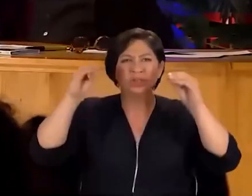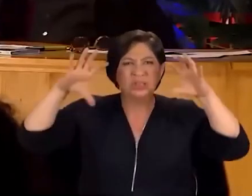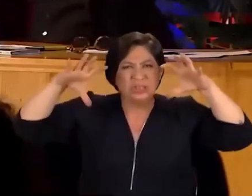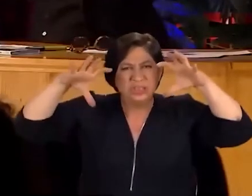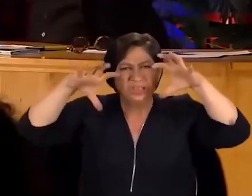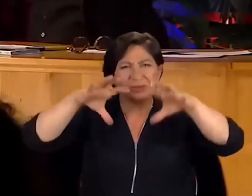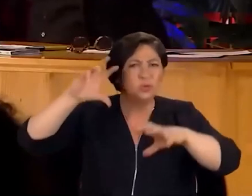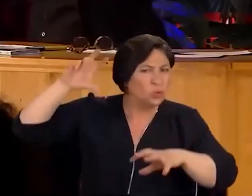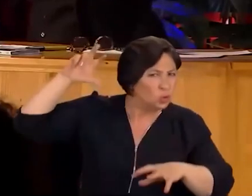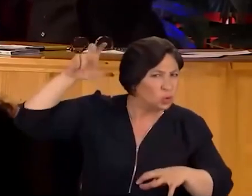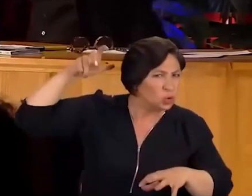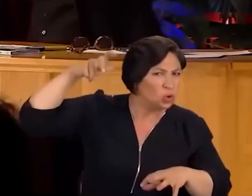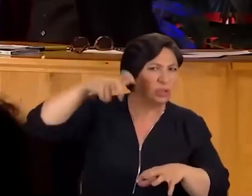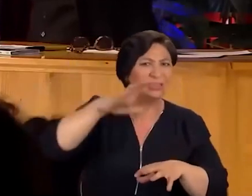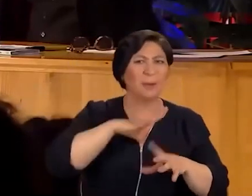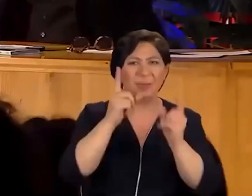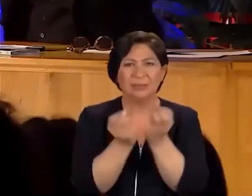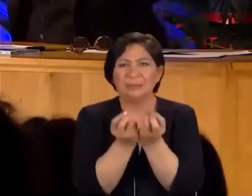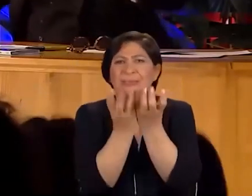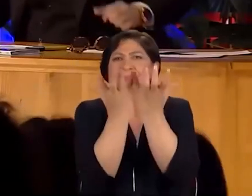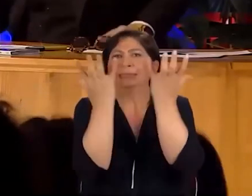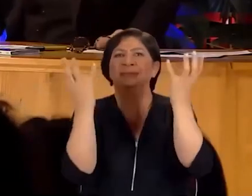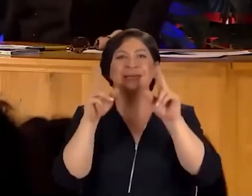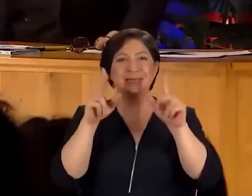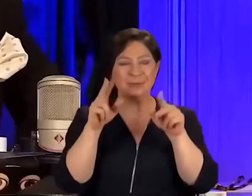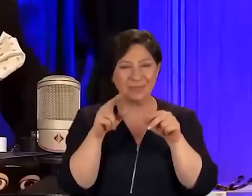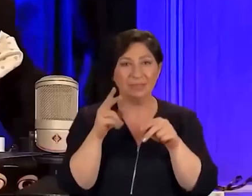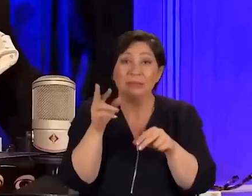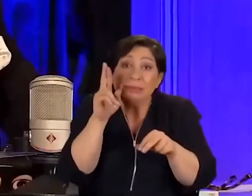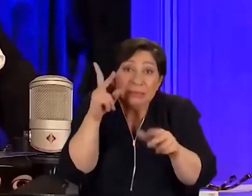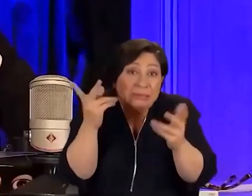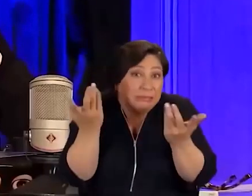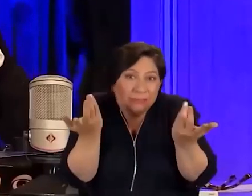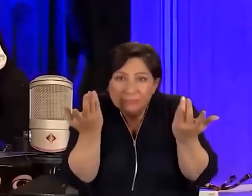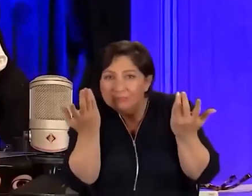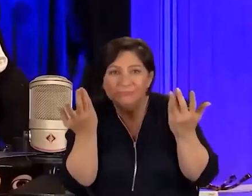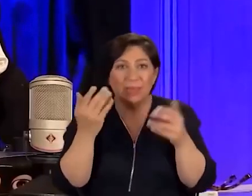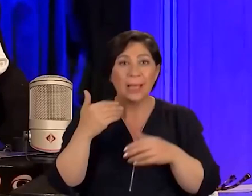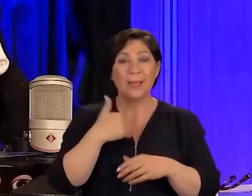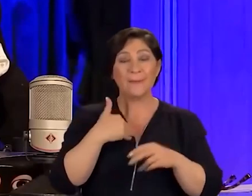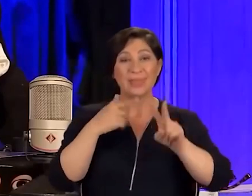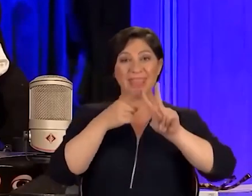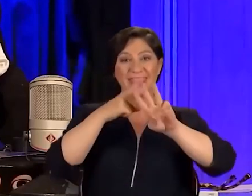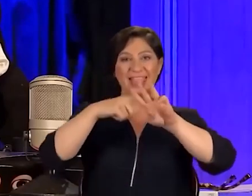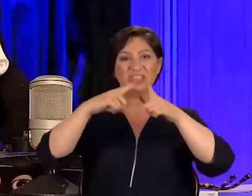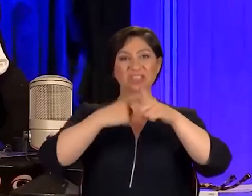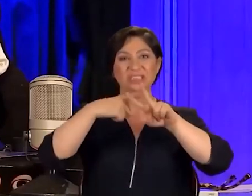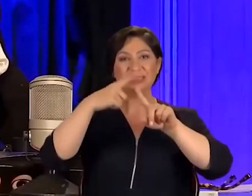ışık altındasın ki böyle bir ilahi bir karakter gibi filan. Tanıyamıyorum dedim. Dedi ki ben Necat